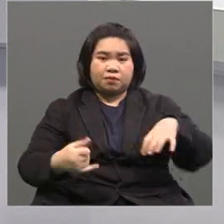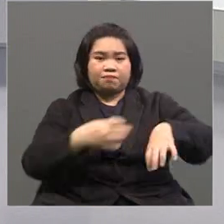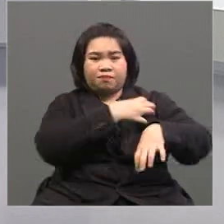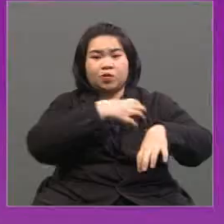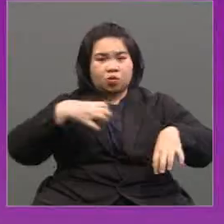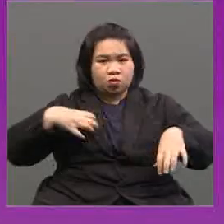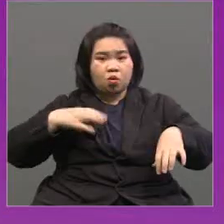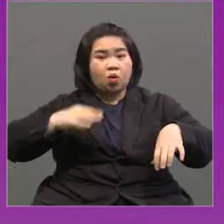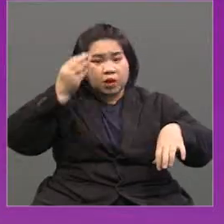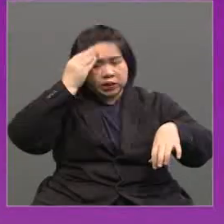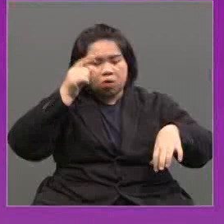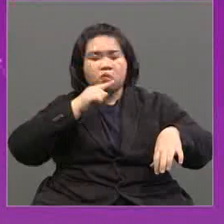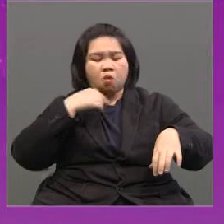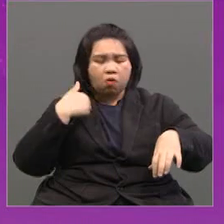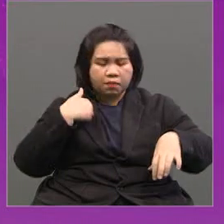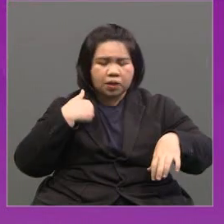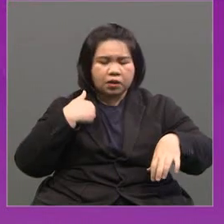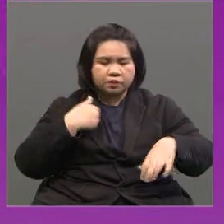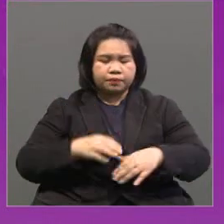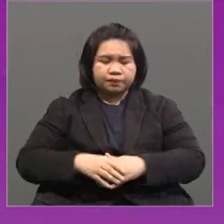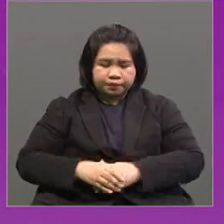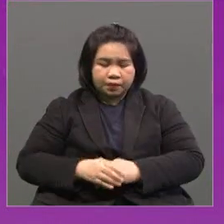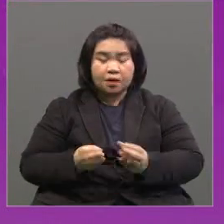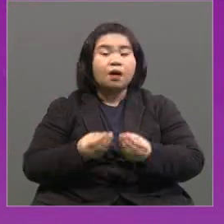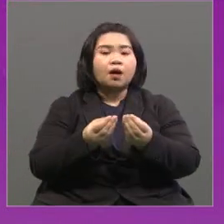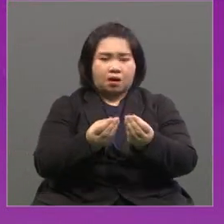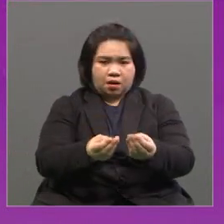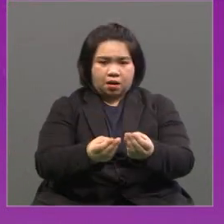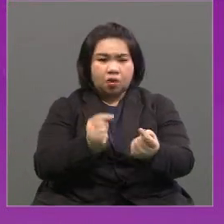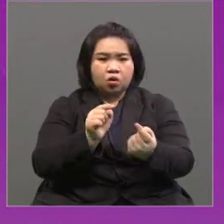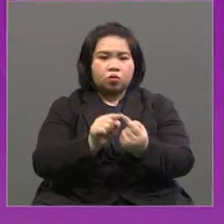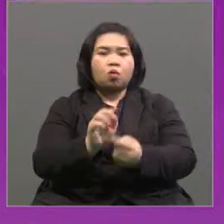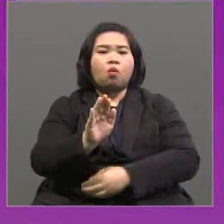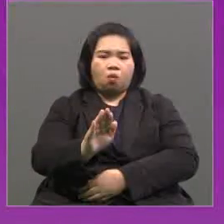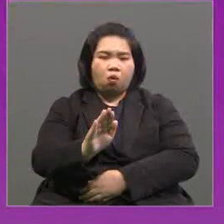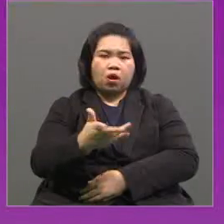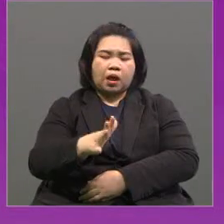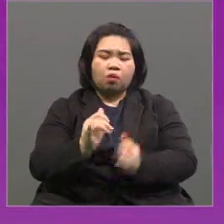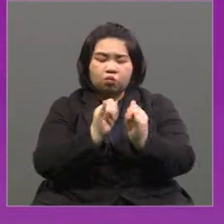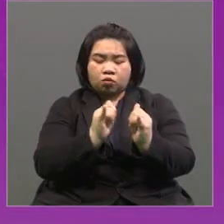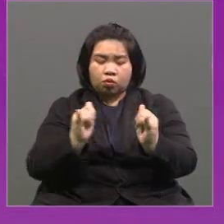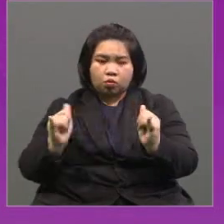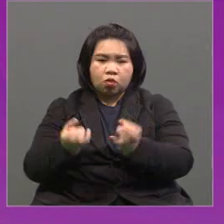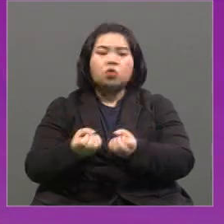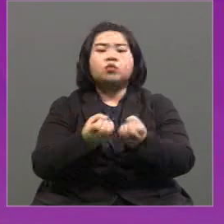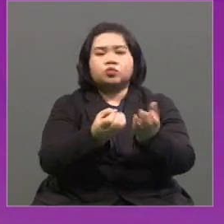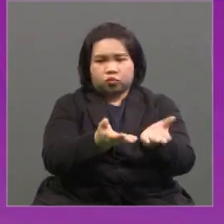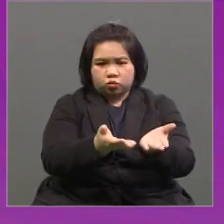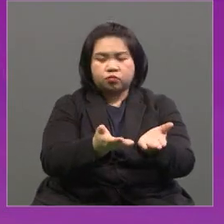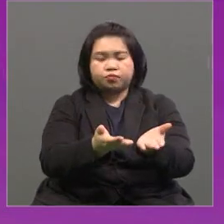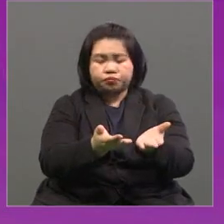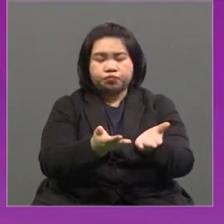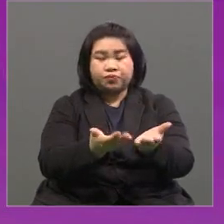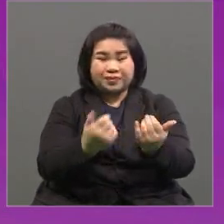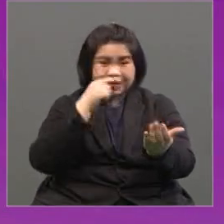วีฟมีการจัดพิธีไว้อาลัยที่ลานบินของท่าอากาศยานเบนกูเรียนก่อนที่จะส่งร่างแรงงานไทยเนี่ยกลับมาด้วย